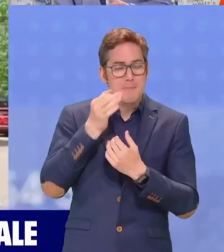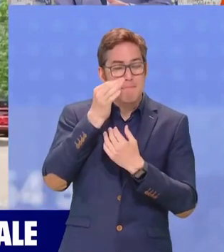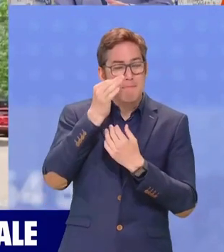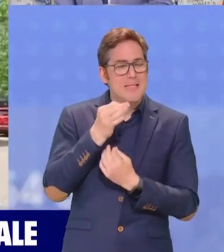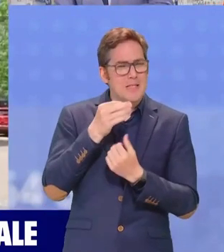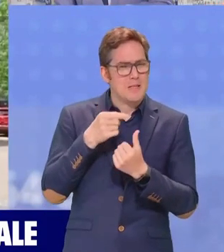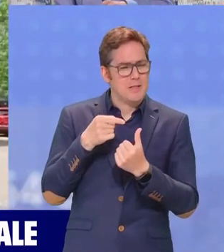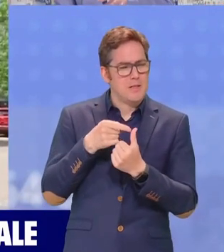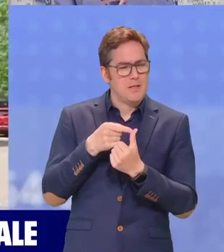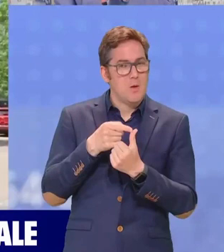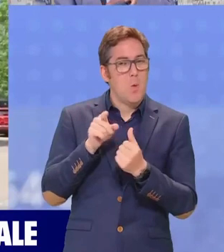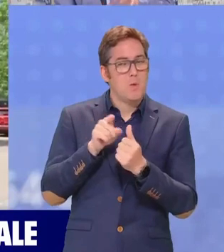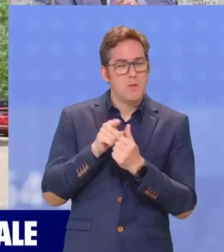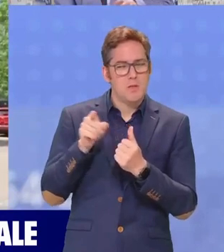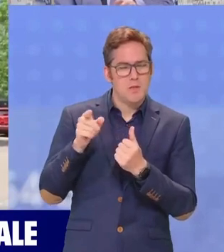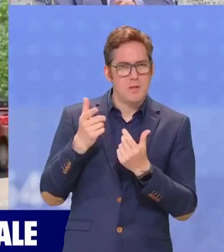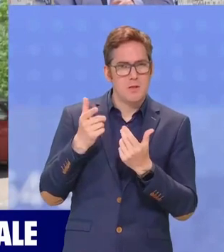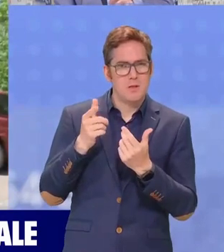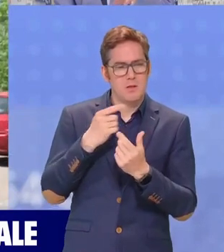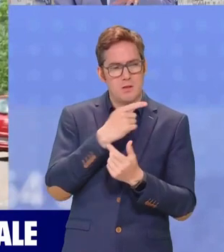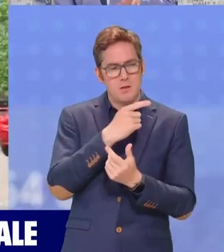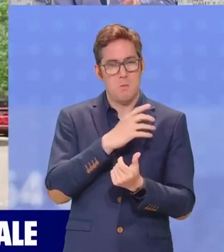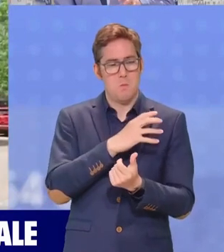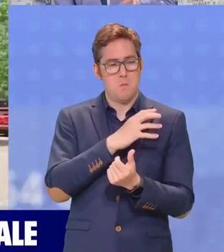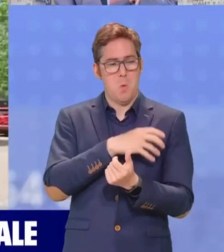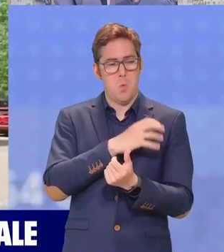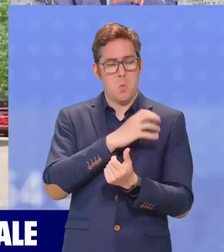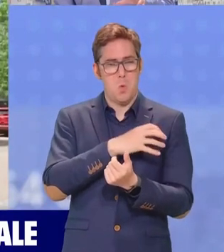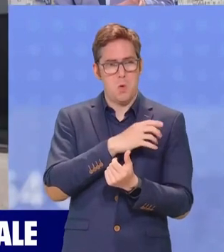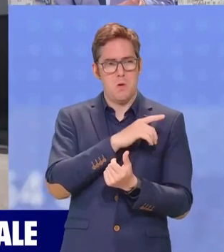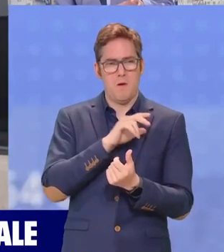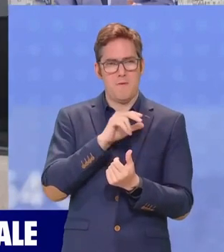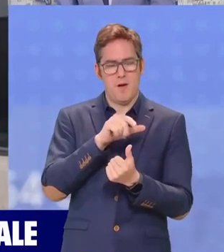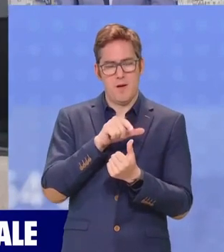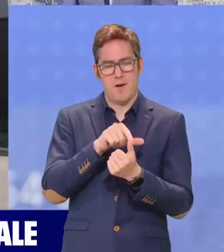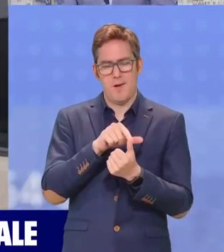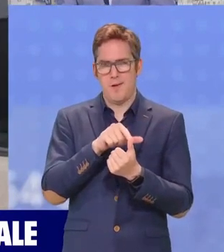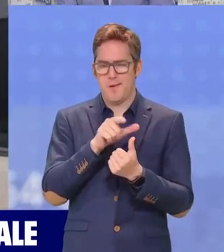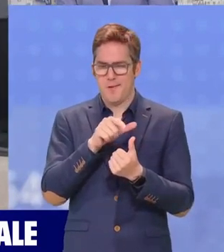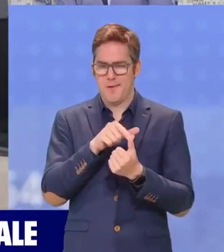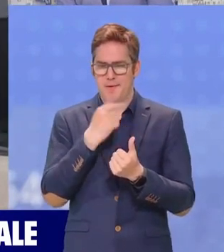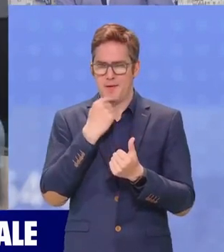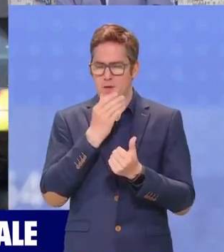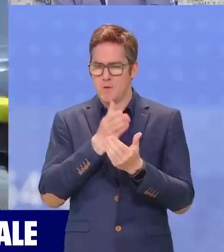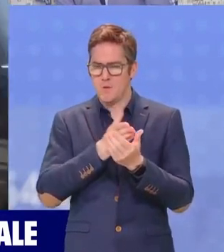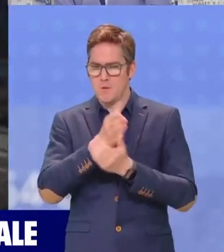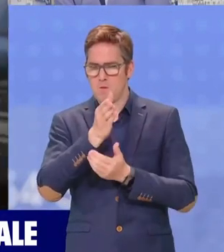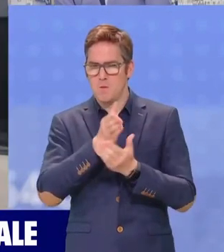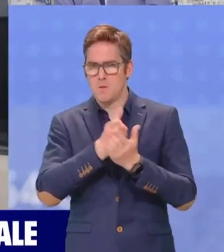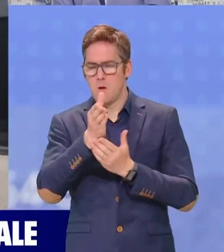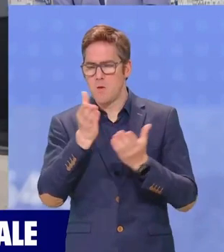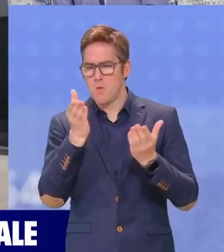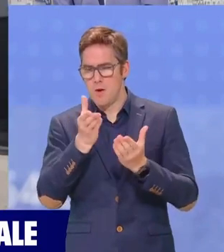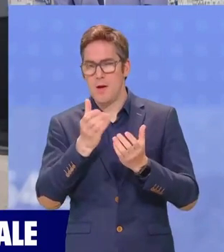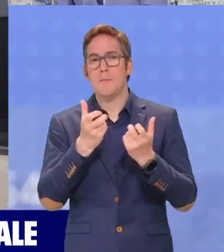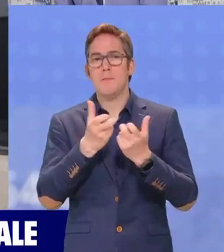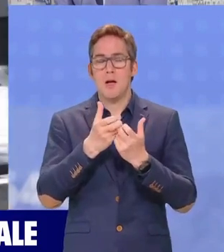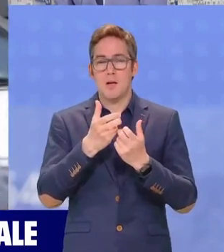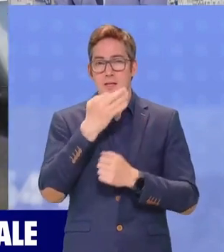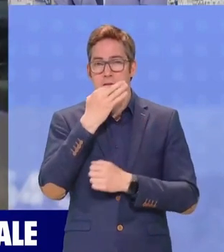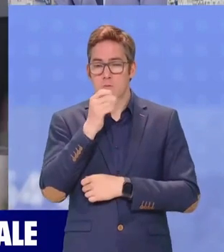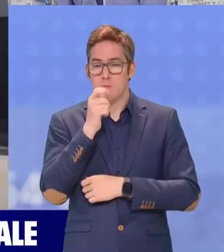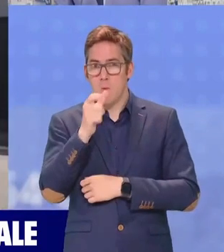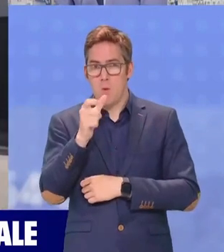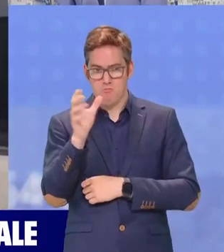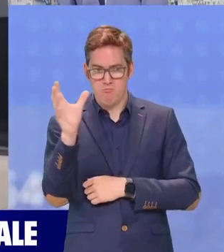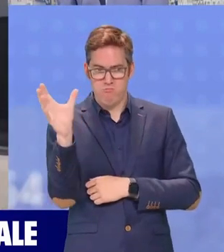de la manière dont le procureur qui va le poursuivre va les qualifier si le qualifie l'effet d'enlèvement et